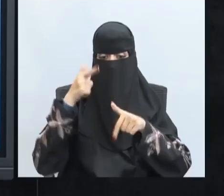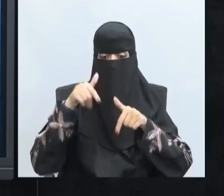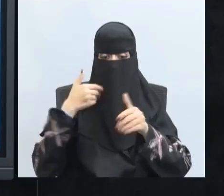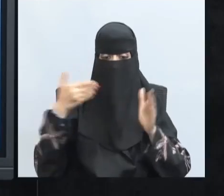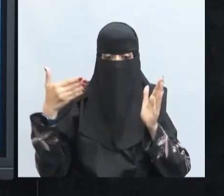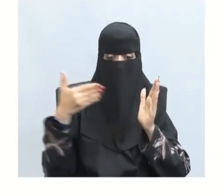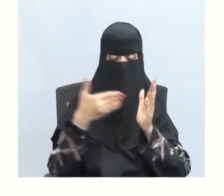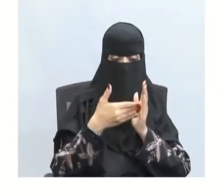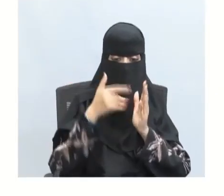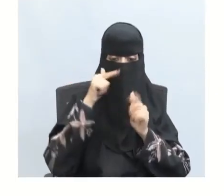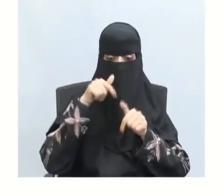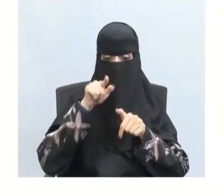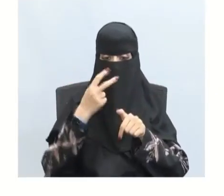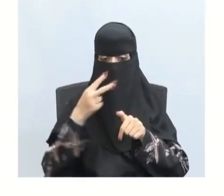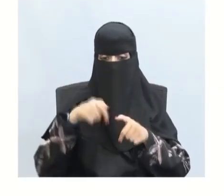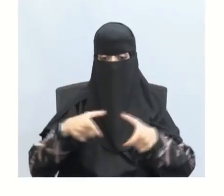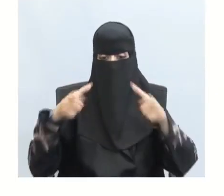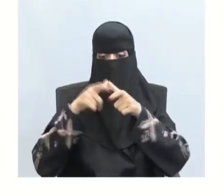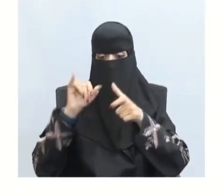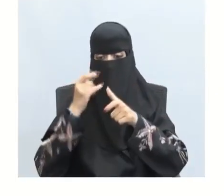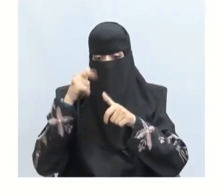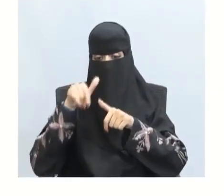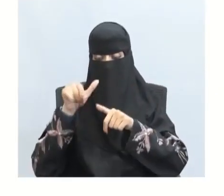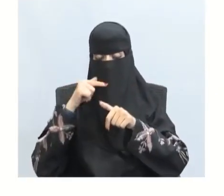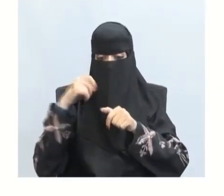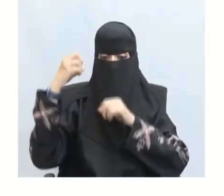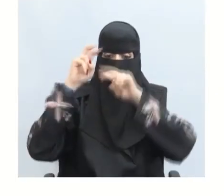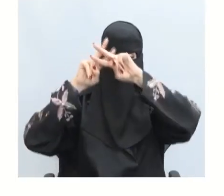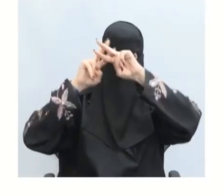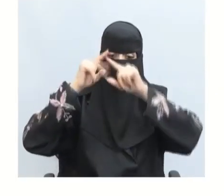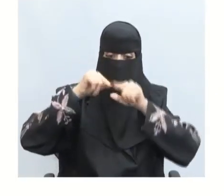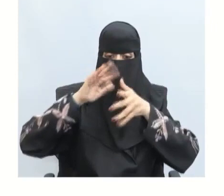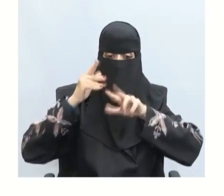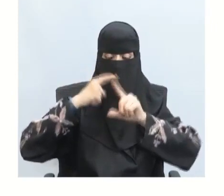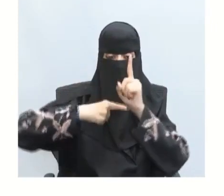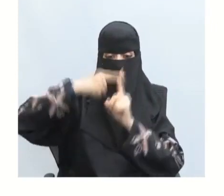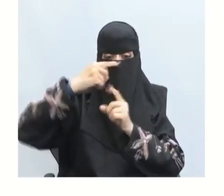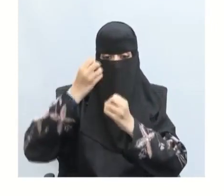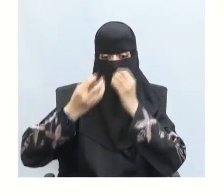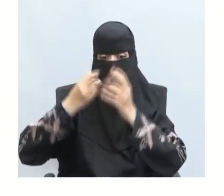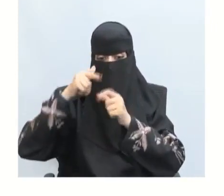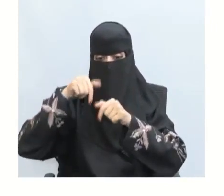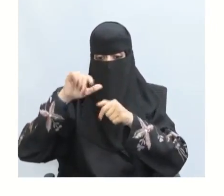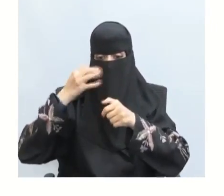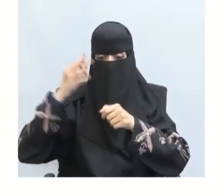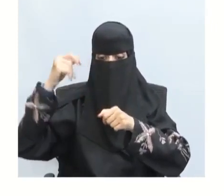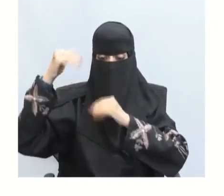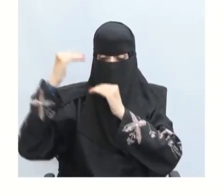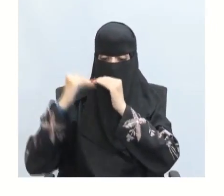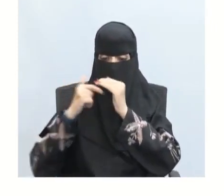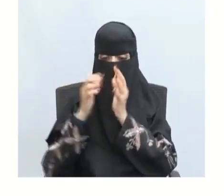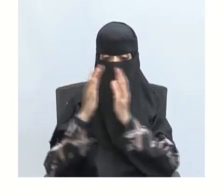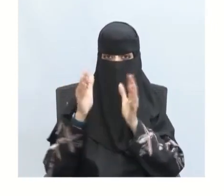البيضاء اخيرا نرى مجموعه من النجوم ذات درجات حراره شديده و لمعان منخفض